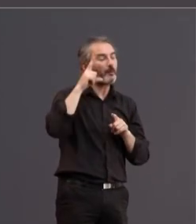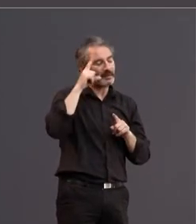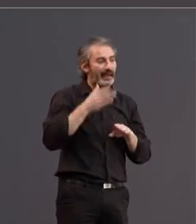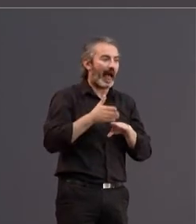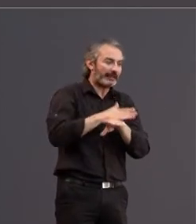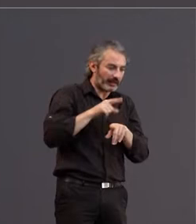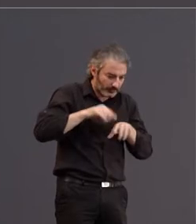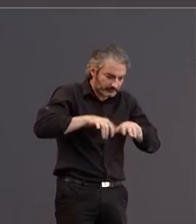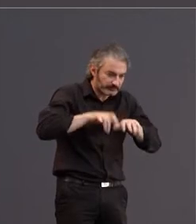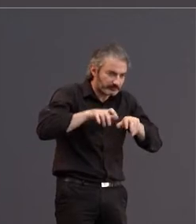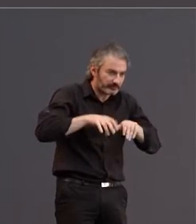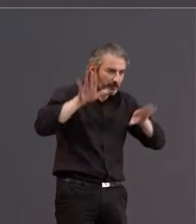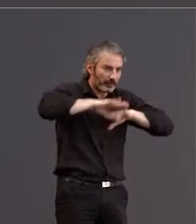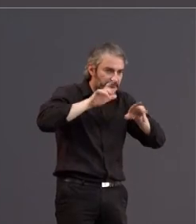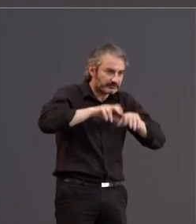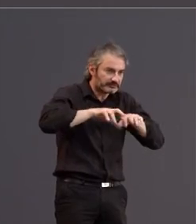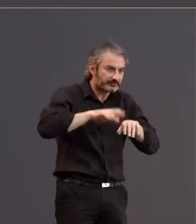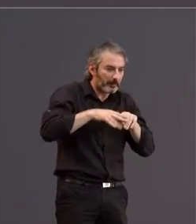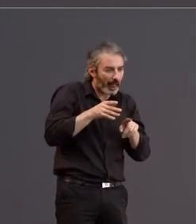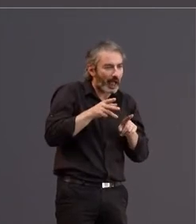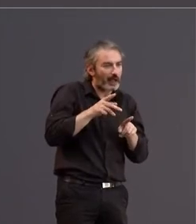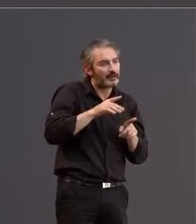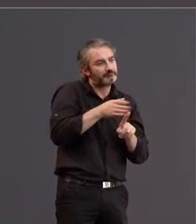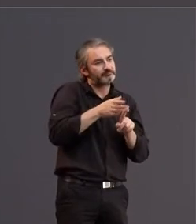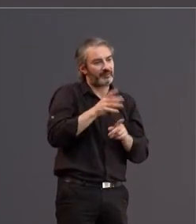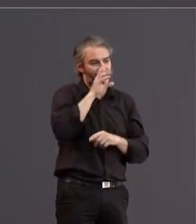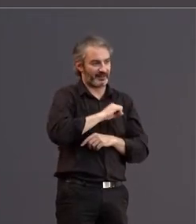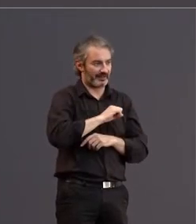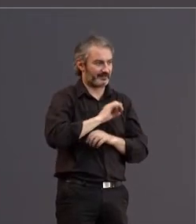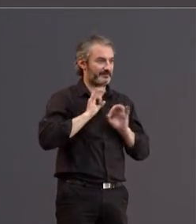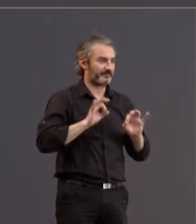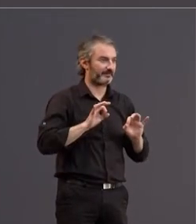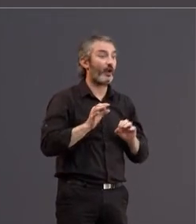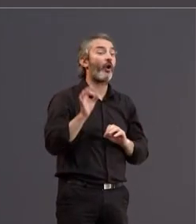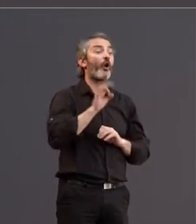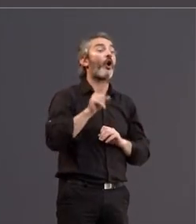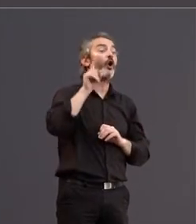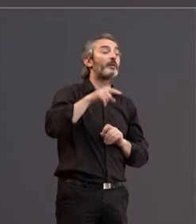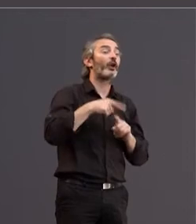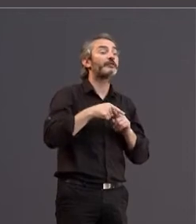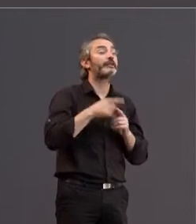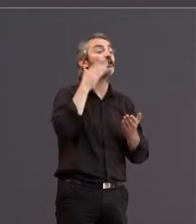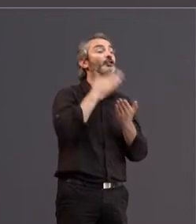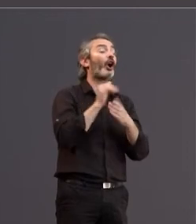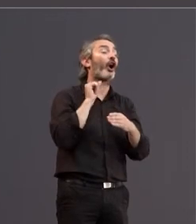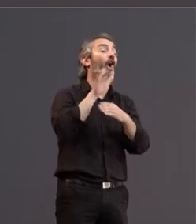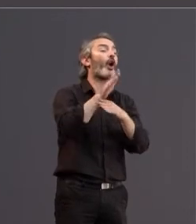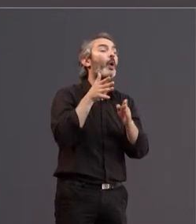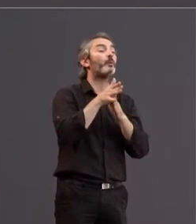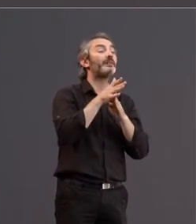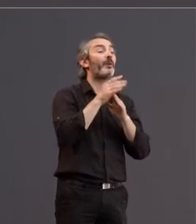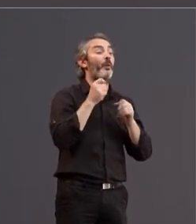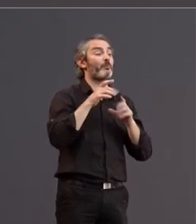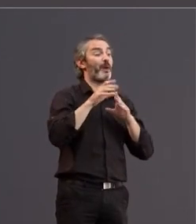picant tecla per esmenar aquest error. O que hem entregat alguna cosa a mitges perquè no hem vist que hi havia més pestanyetes a